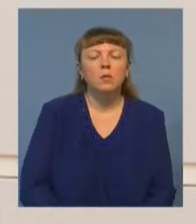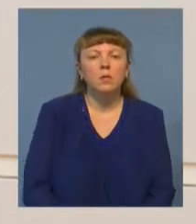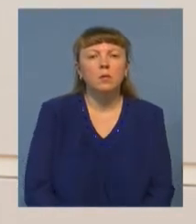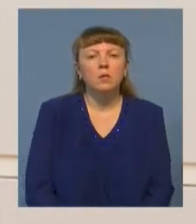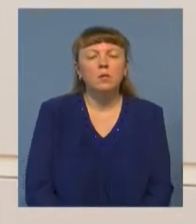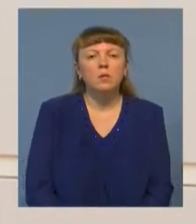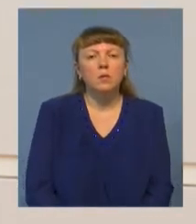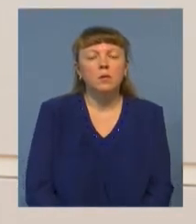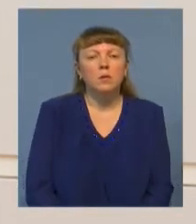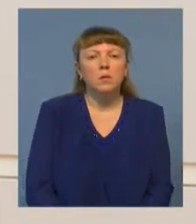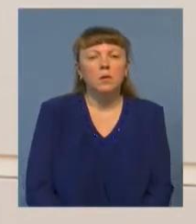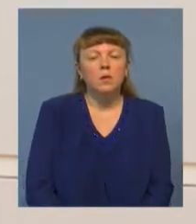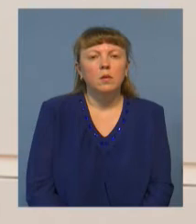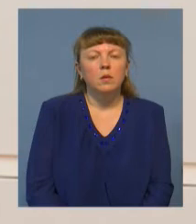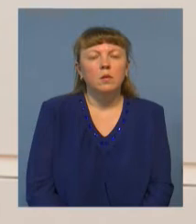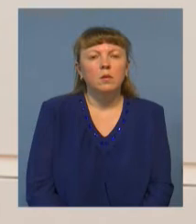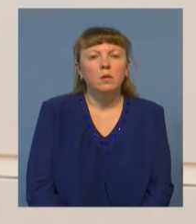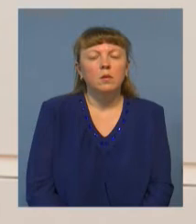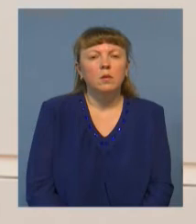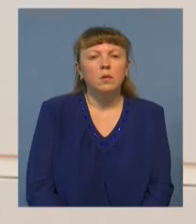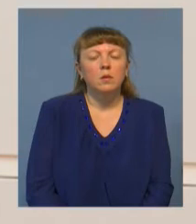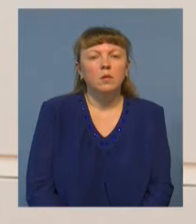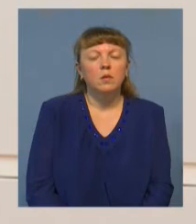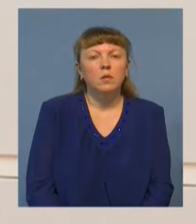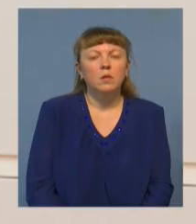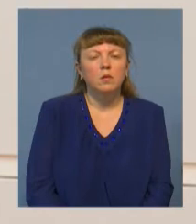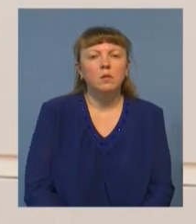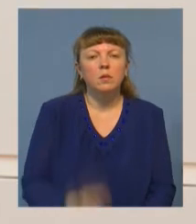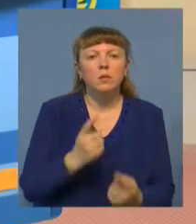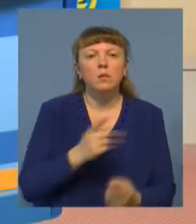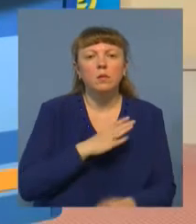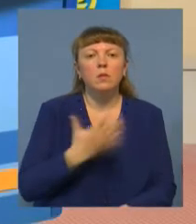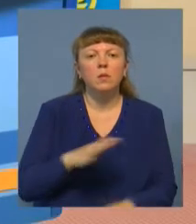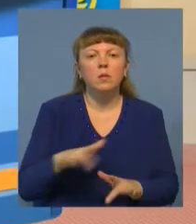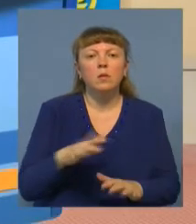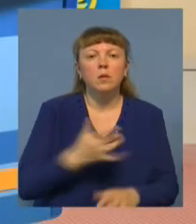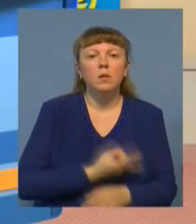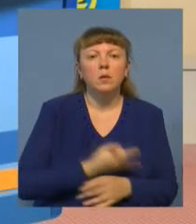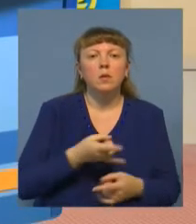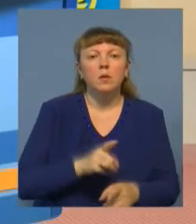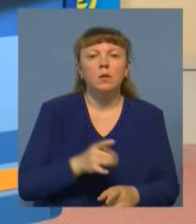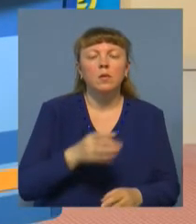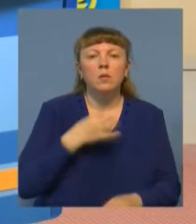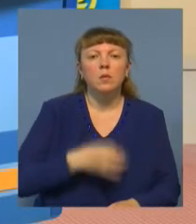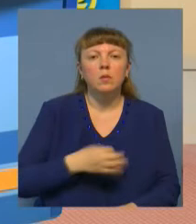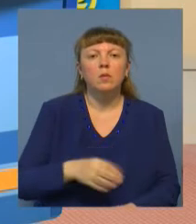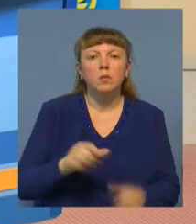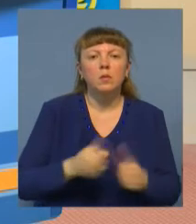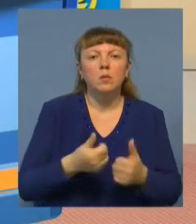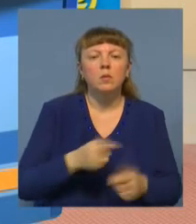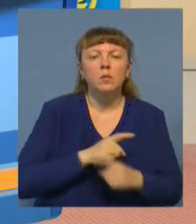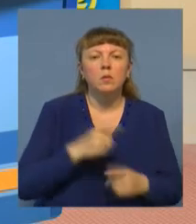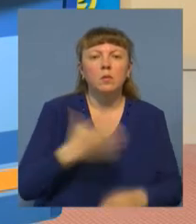предоставлены. Если говорить об особенностях, вот установление фактов регистрации, рождения, усыновления и так далее, вы говорили, брак, развод,